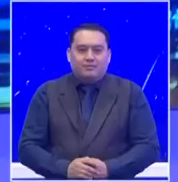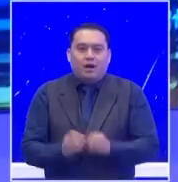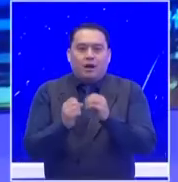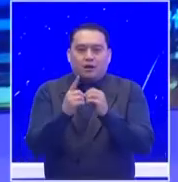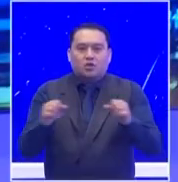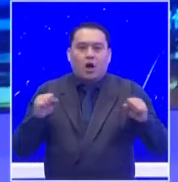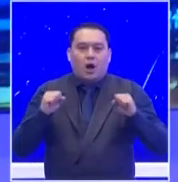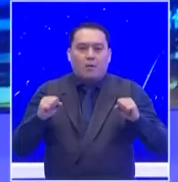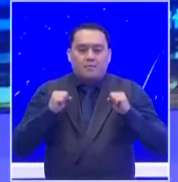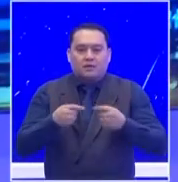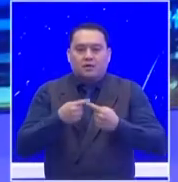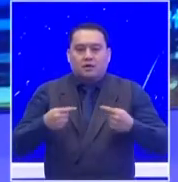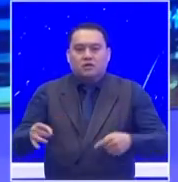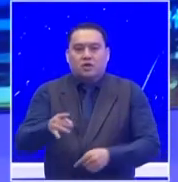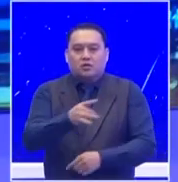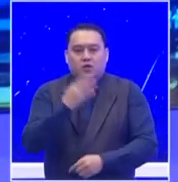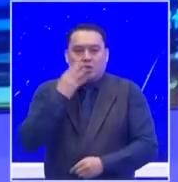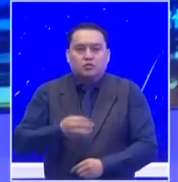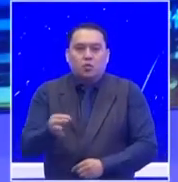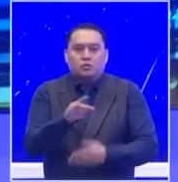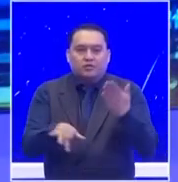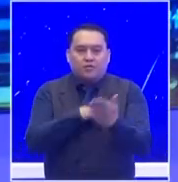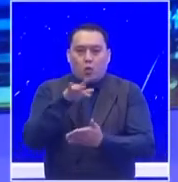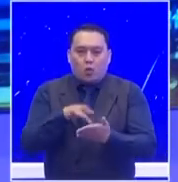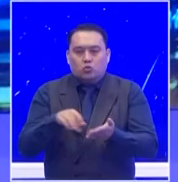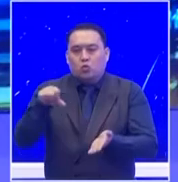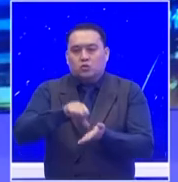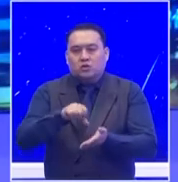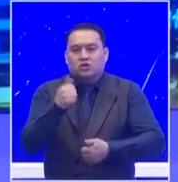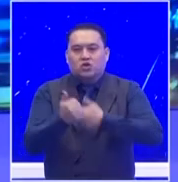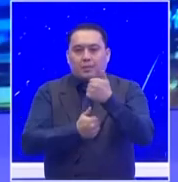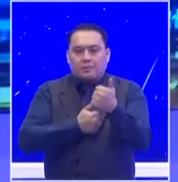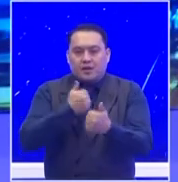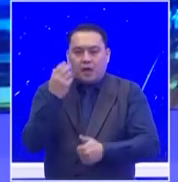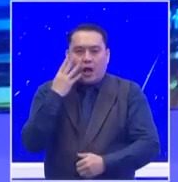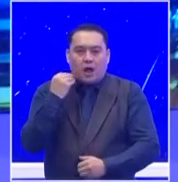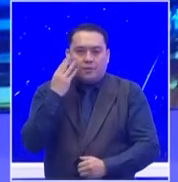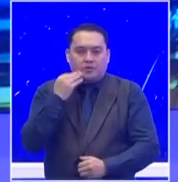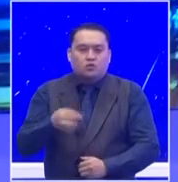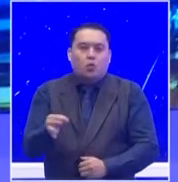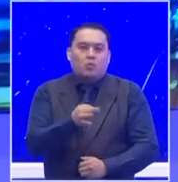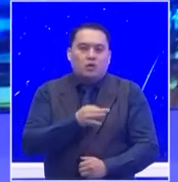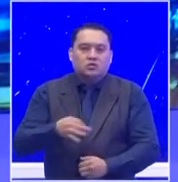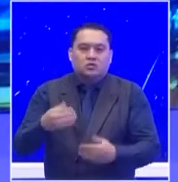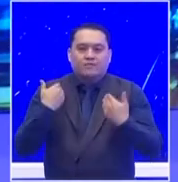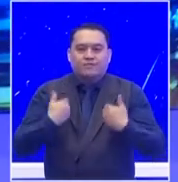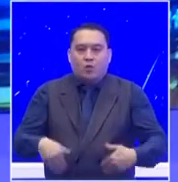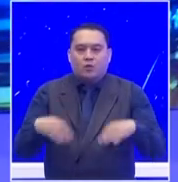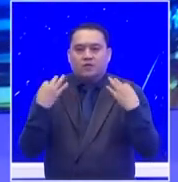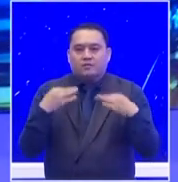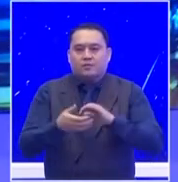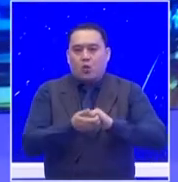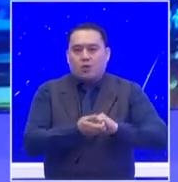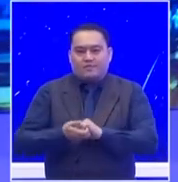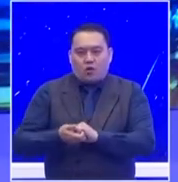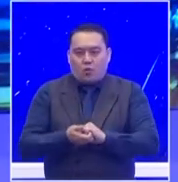Одиннадцать команд из разных районов Семиречья и города Алматы принимают участие в открытом чемпионате Алматинской области по вольной борьбе. На этот